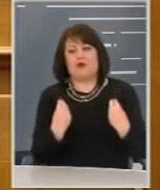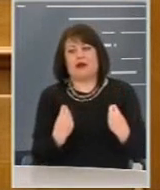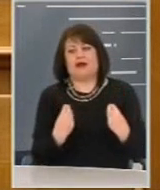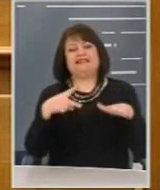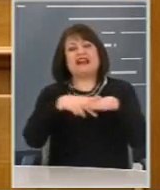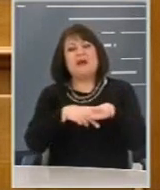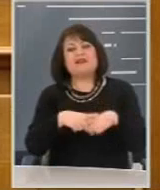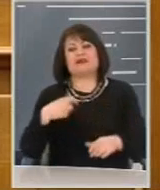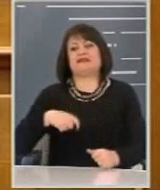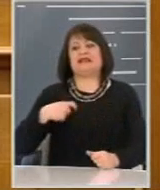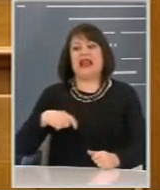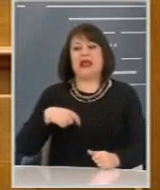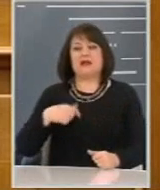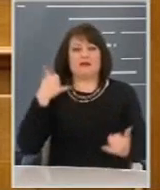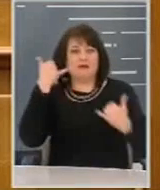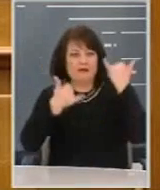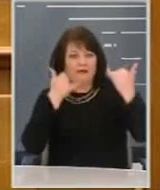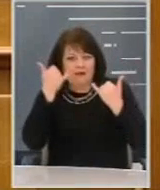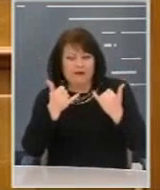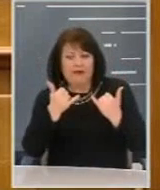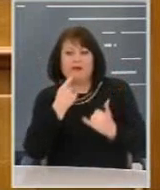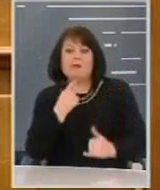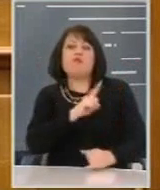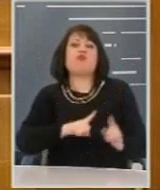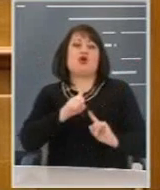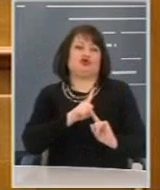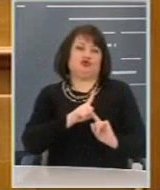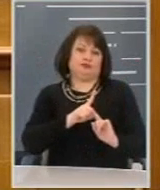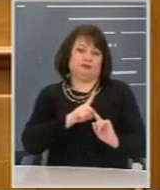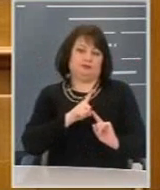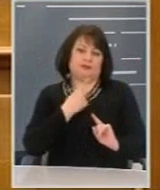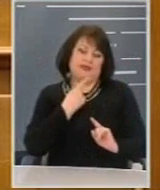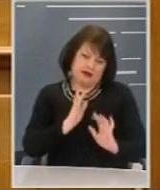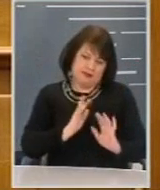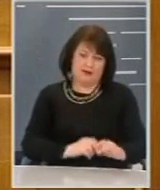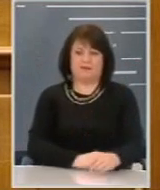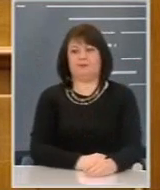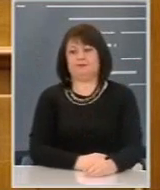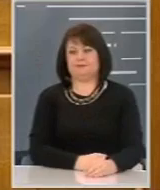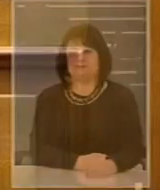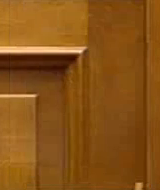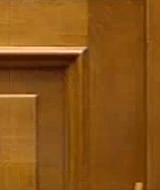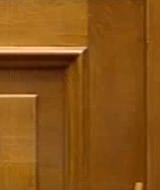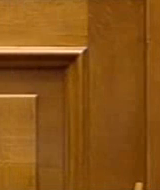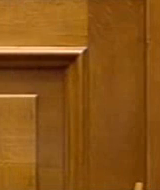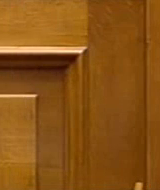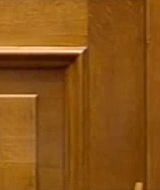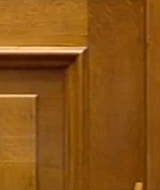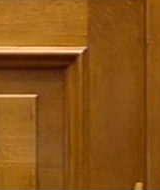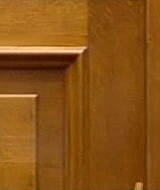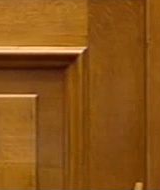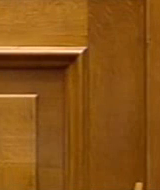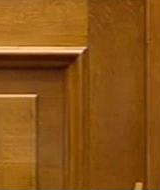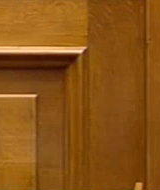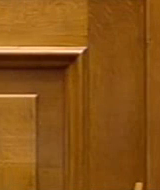στελέχη. Για να μην χτυπάει το τηλέφωνο και να μην μπορούν να πούν ποτέ ποιος σας πήρε τηλέφωνο, όπως δεν είπαν μέχρι τώρα. Προσπαθείτε όμως να μας δημιουργήσετε μια εικόνα,